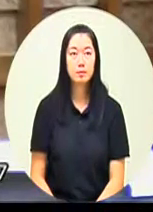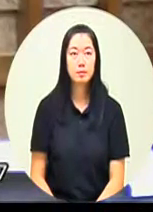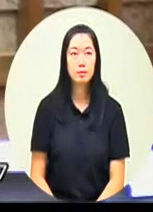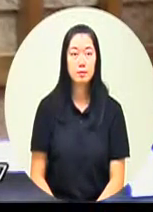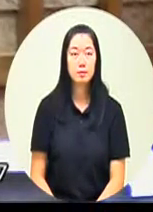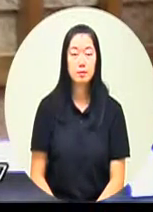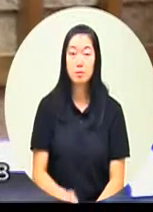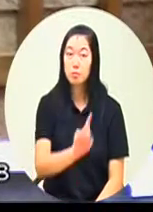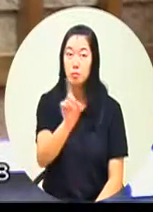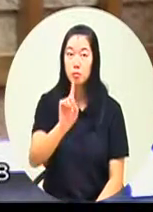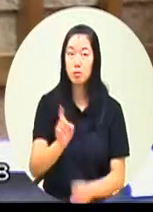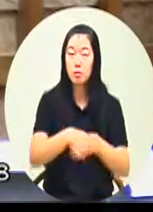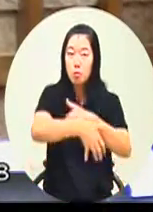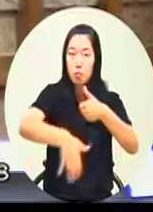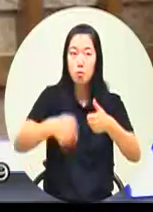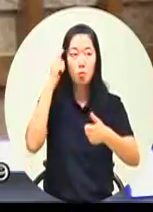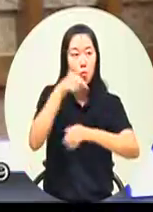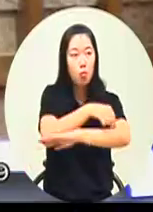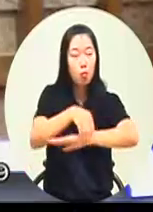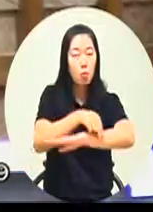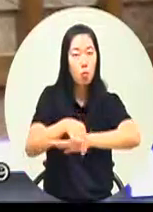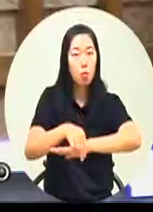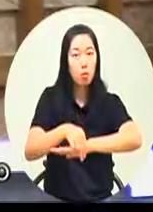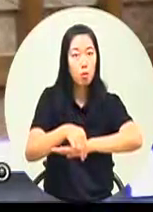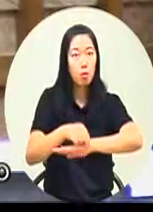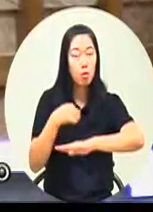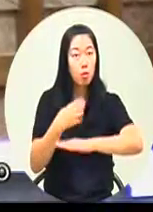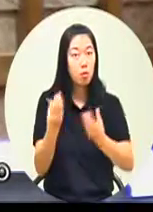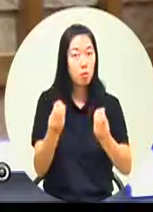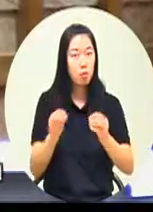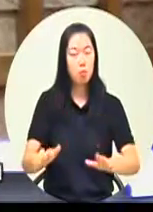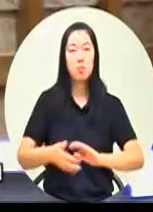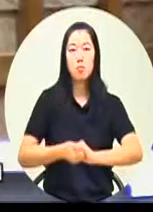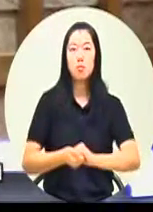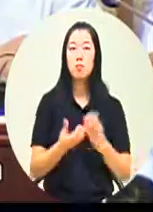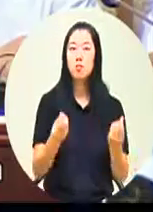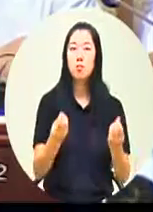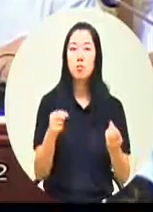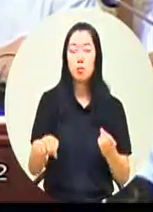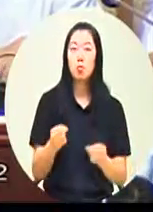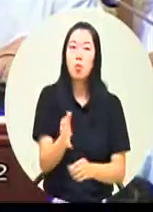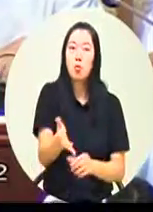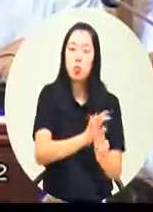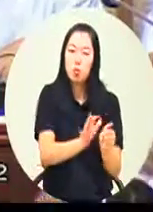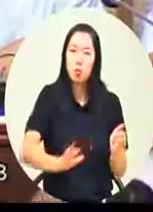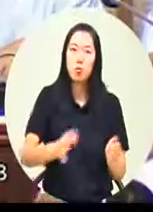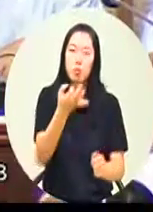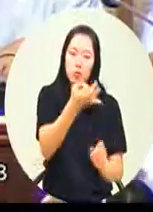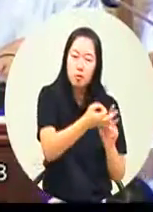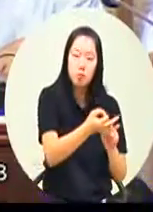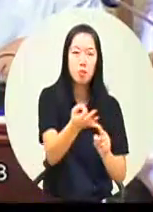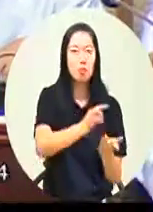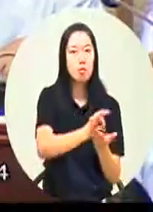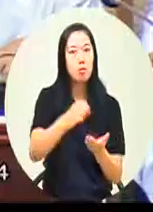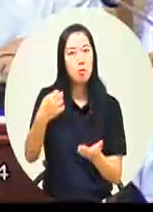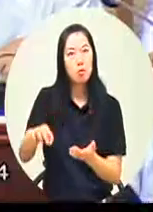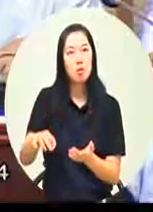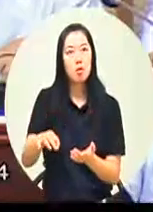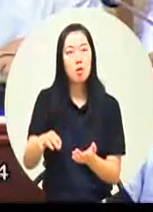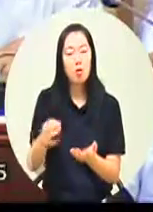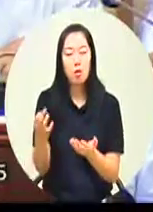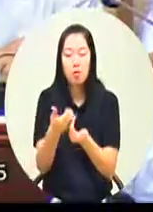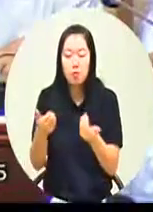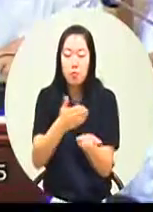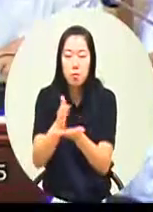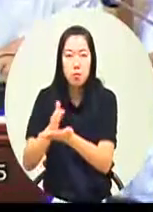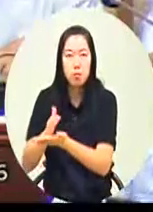种系统规划来。 目前没有，目前还没确定，因为这里面会涉及到成本跟那个效益分析，然后这两者之